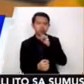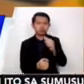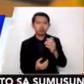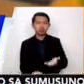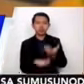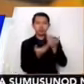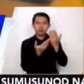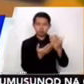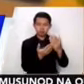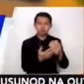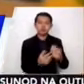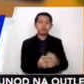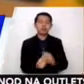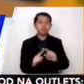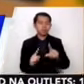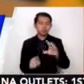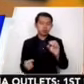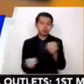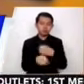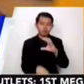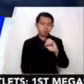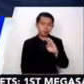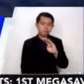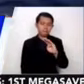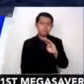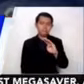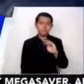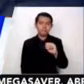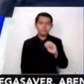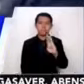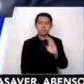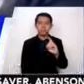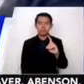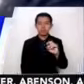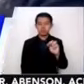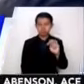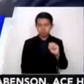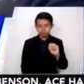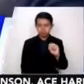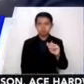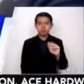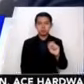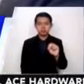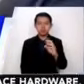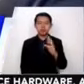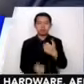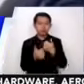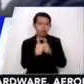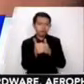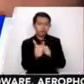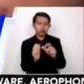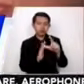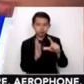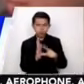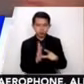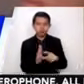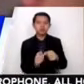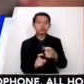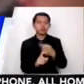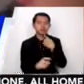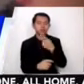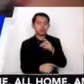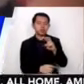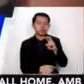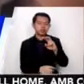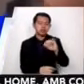Ombudsman. Alinsunod umano yan sa isang bagong batas ayon kay Interior Undersecretary Juan Victor Llamas. Bago nito, sa Ombudsman